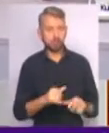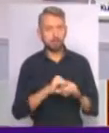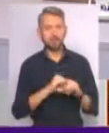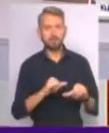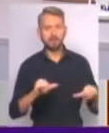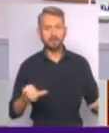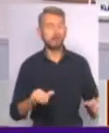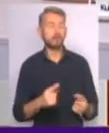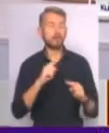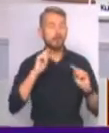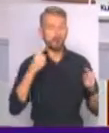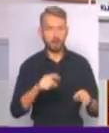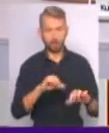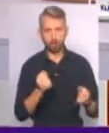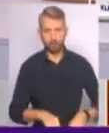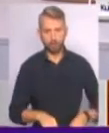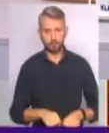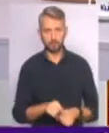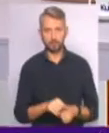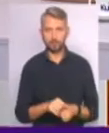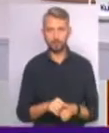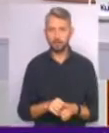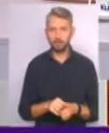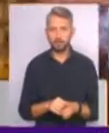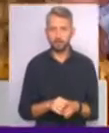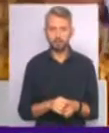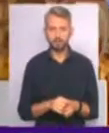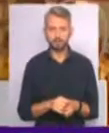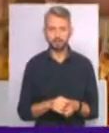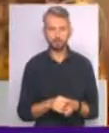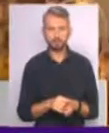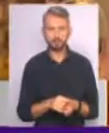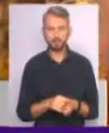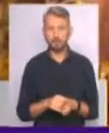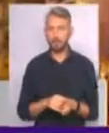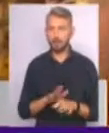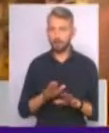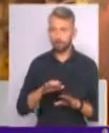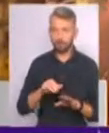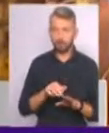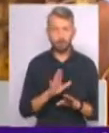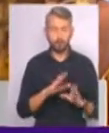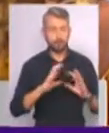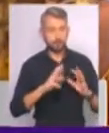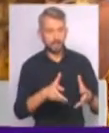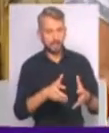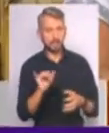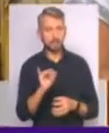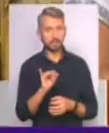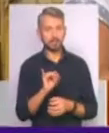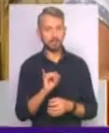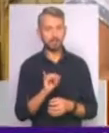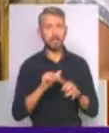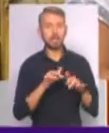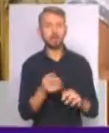распространяется с колоссальной скоростью. И ожирение... По Нет, в мире. В мире. И